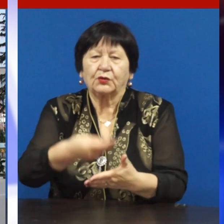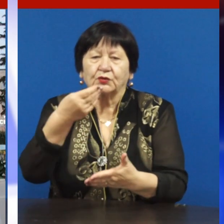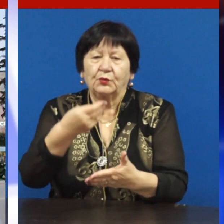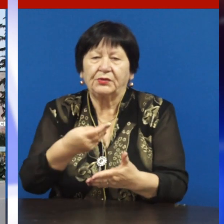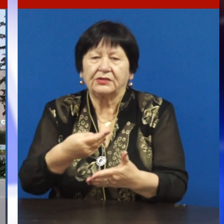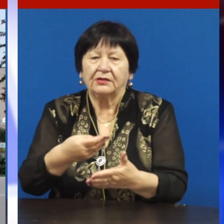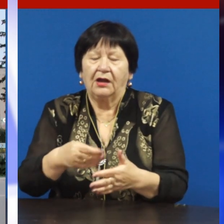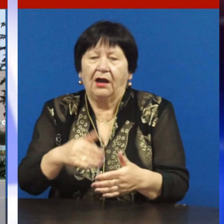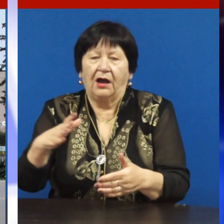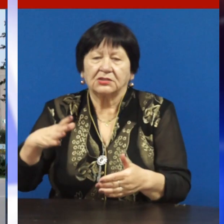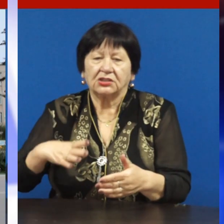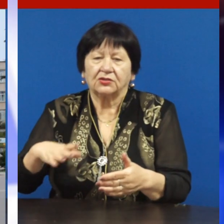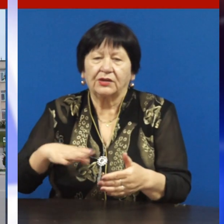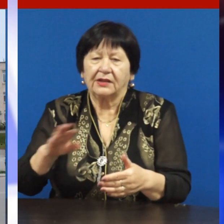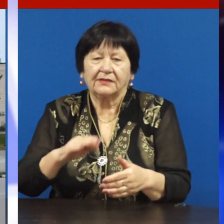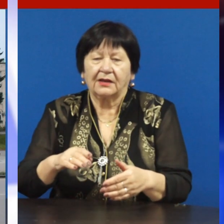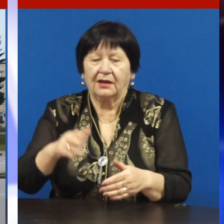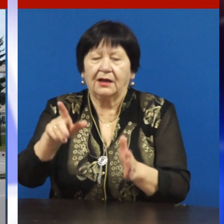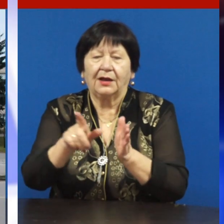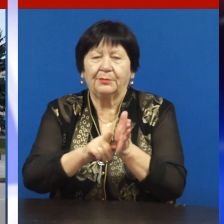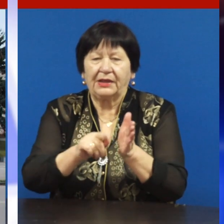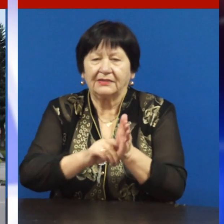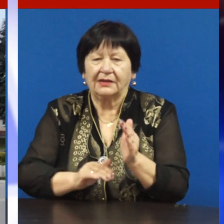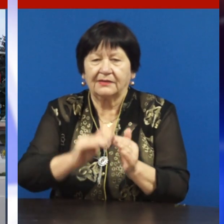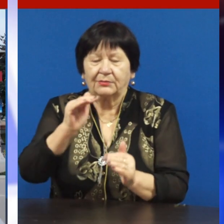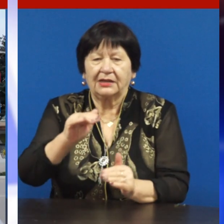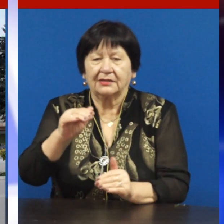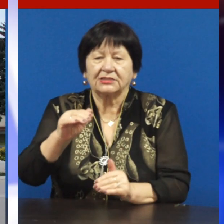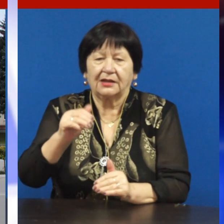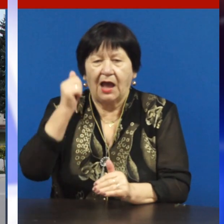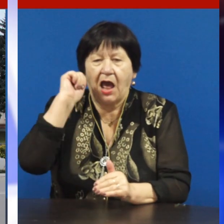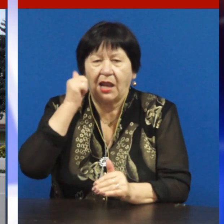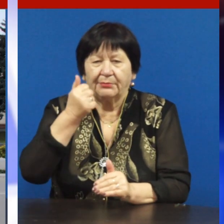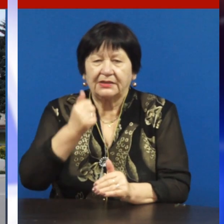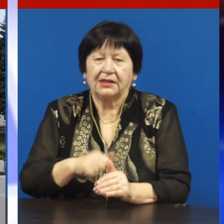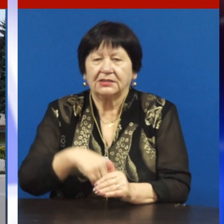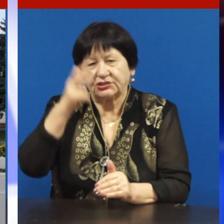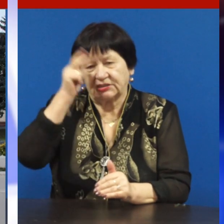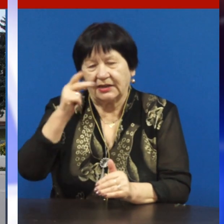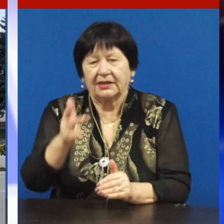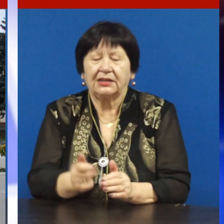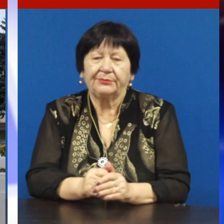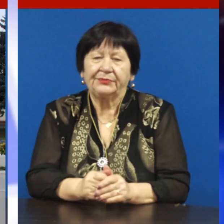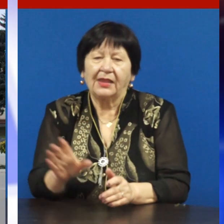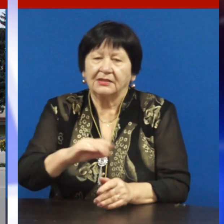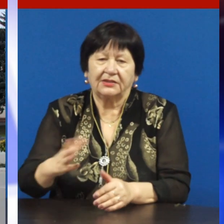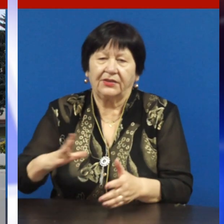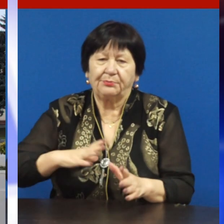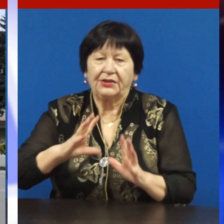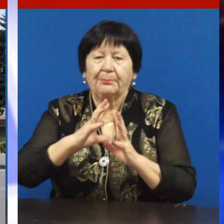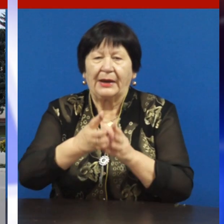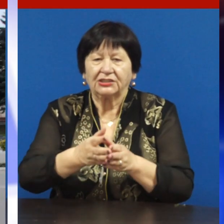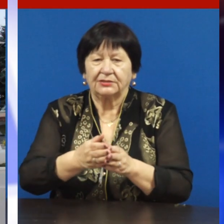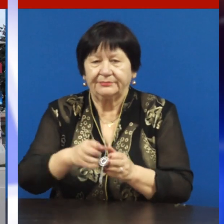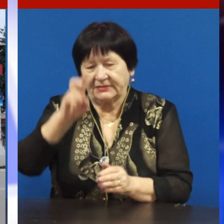că aș dori să mărea salariile pensiile la bătrâni și să fie bine pace